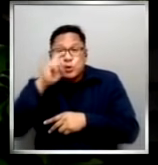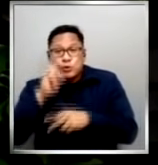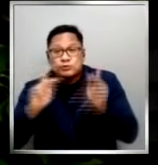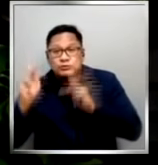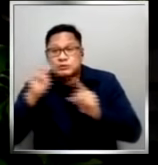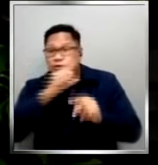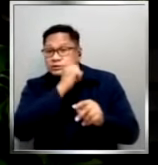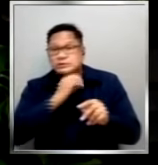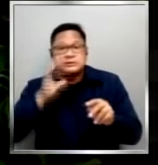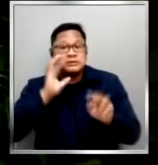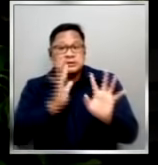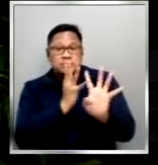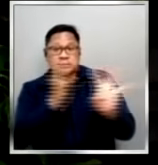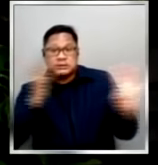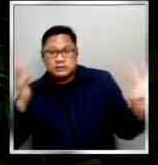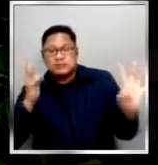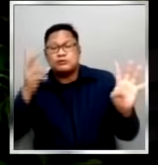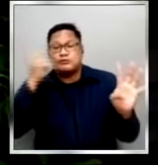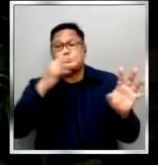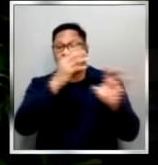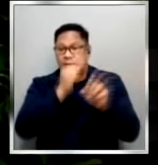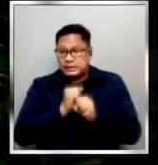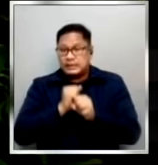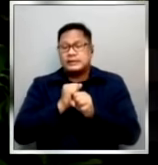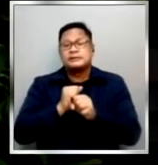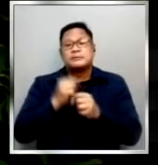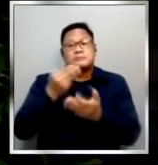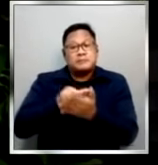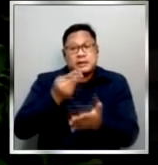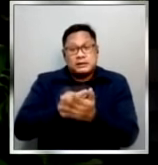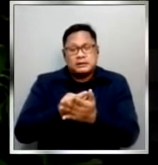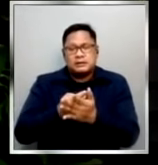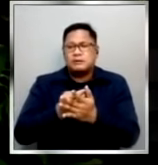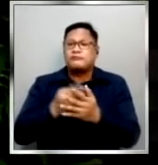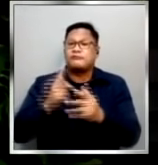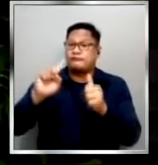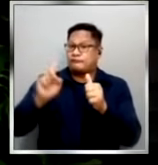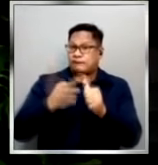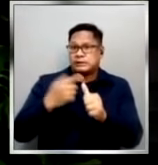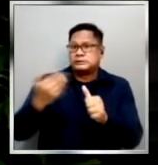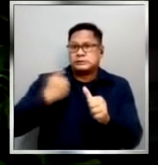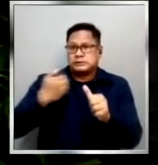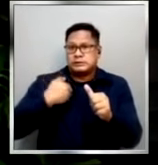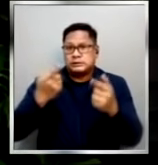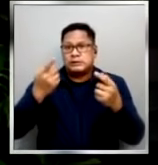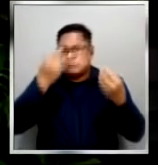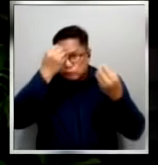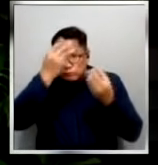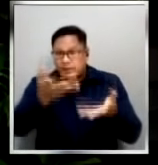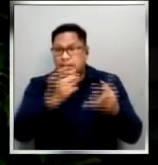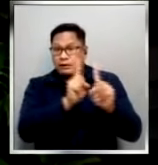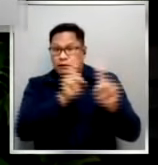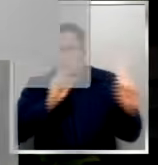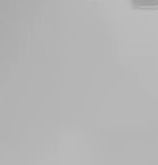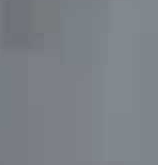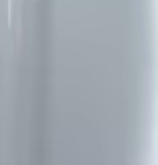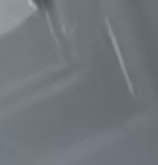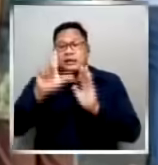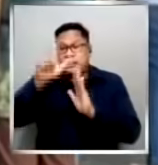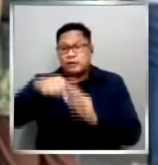allowance. Noona, halos hindi nasunod ang physical distancing na kalaunay na ayos naman ng mga polis. Tinutukan niya ni Katrina Sol.